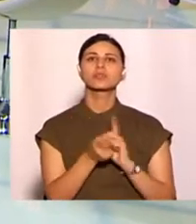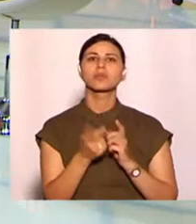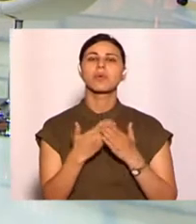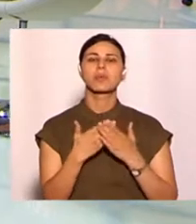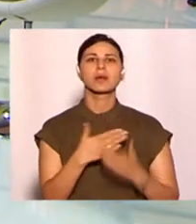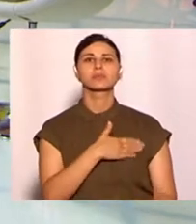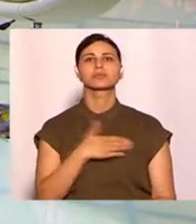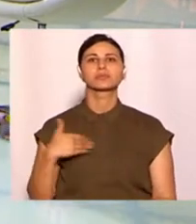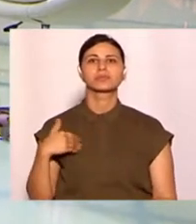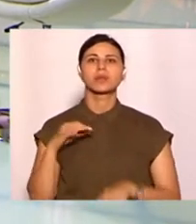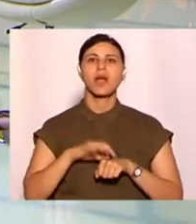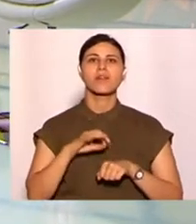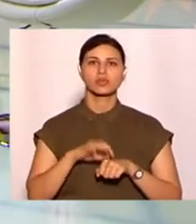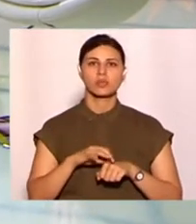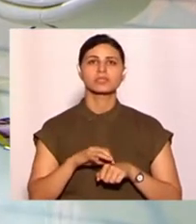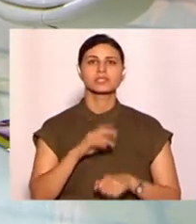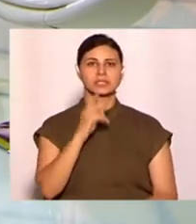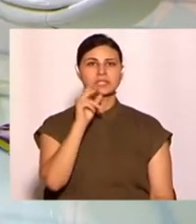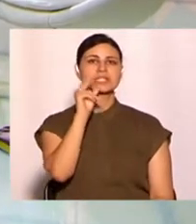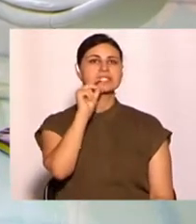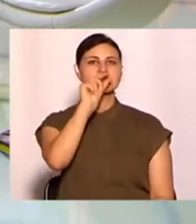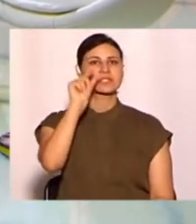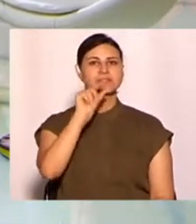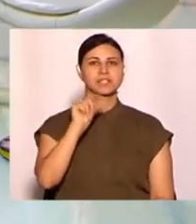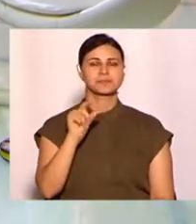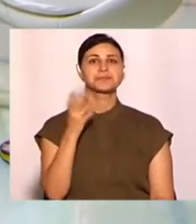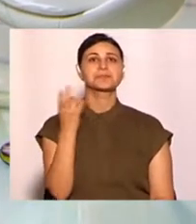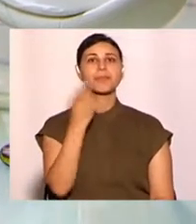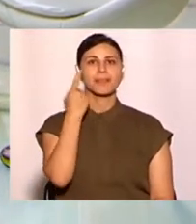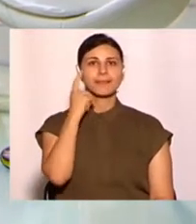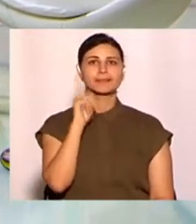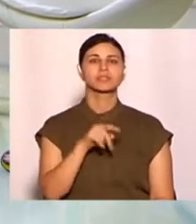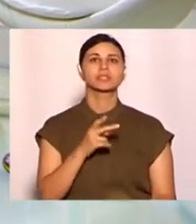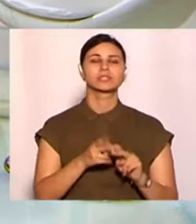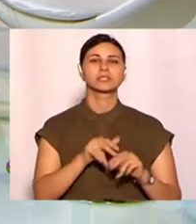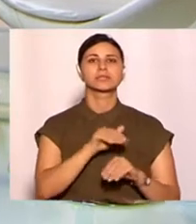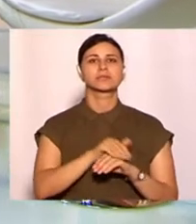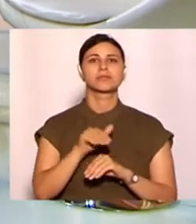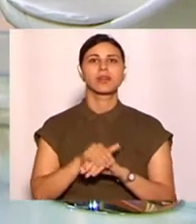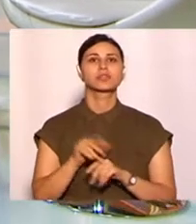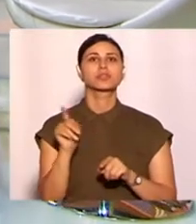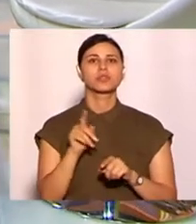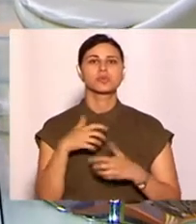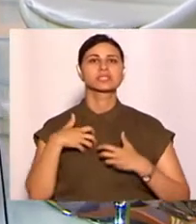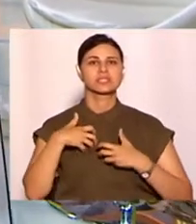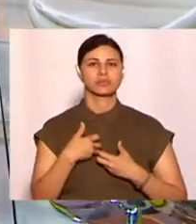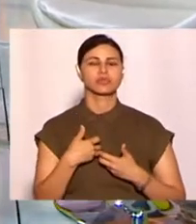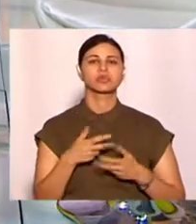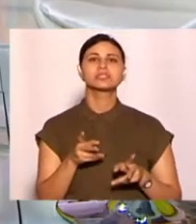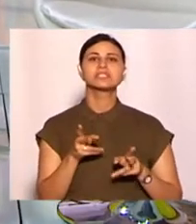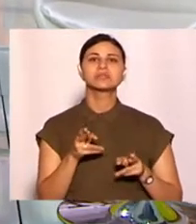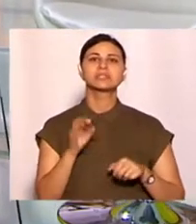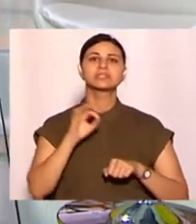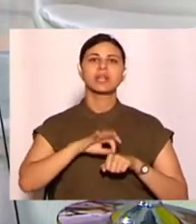სარძევე ჯირკვლის ავადობის მაჩვენებელი, ჩვენ უნდა გავითვალისწინოთ ის ფაქტი, რომ სამწუხაროდ ონკოლოგიური